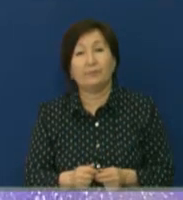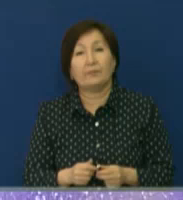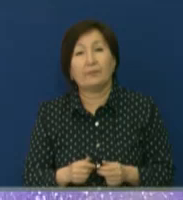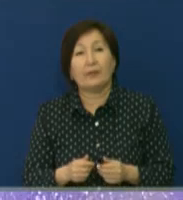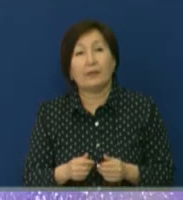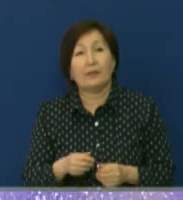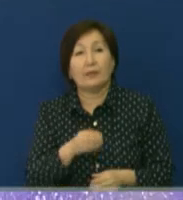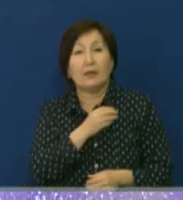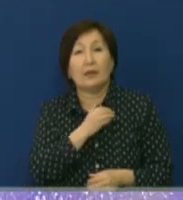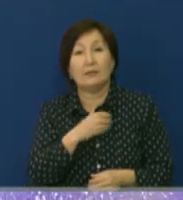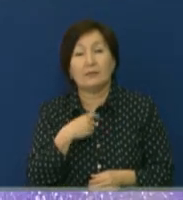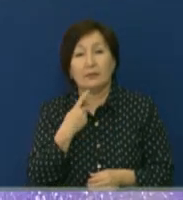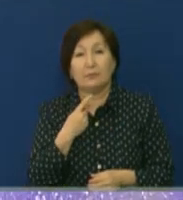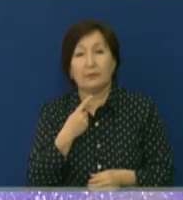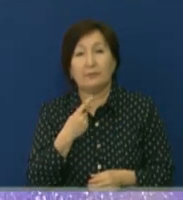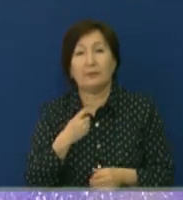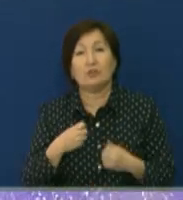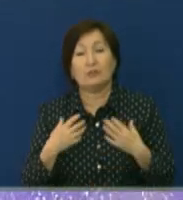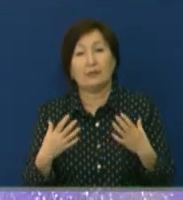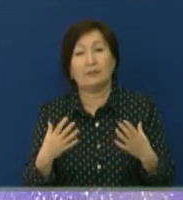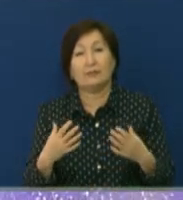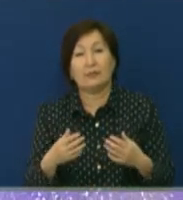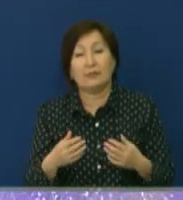бы пожелать ребятам